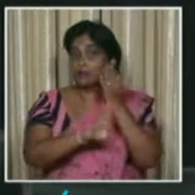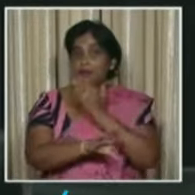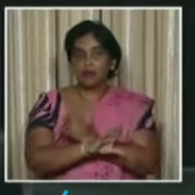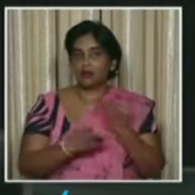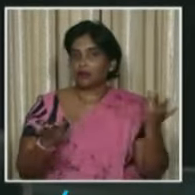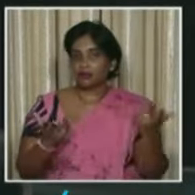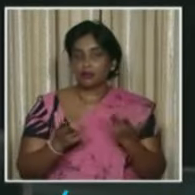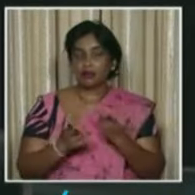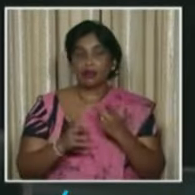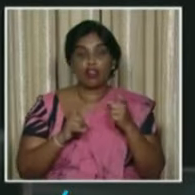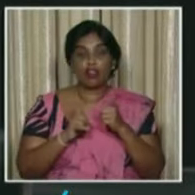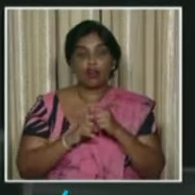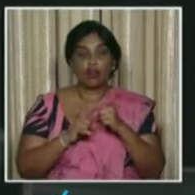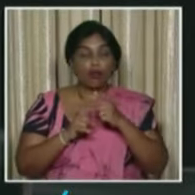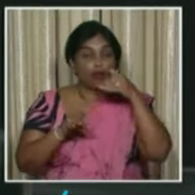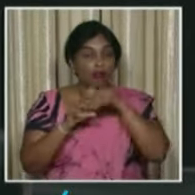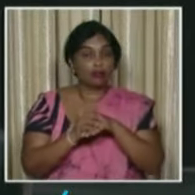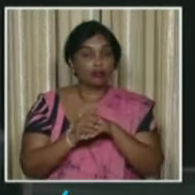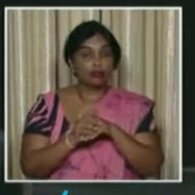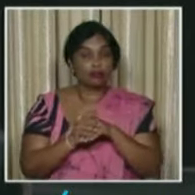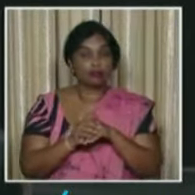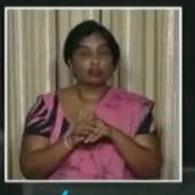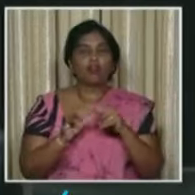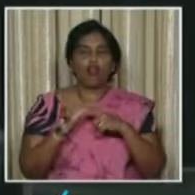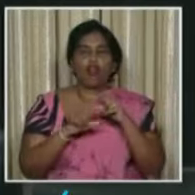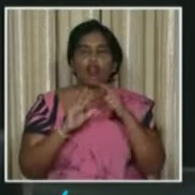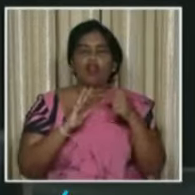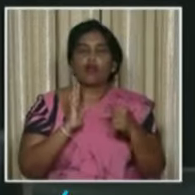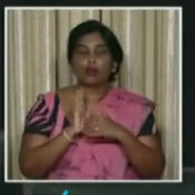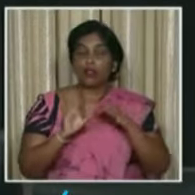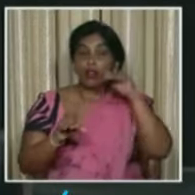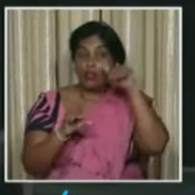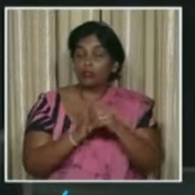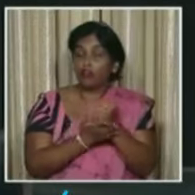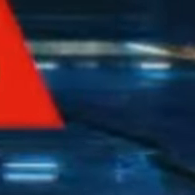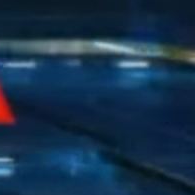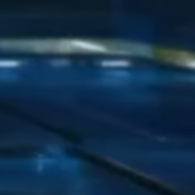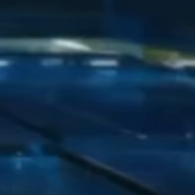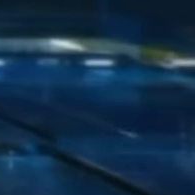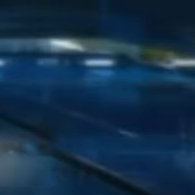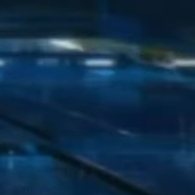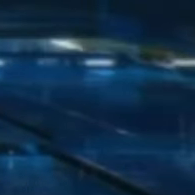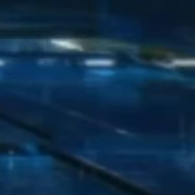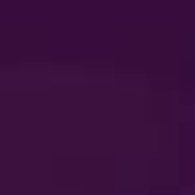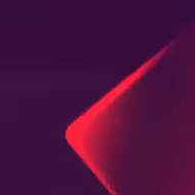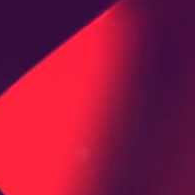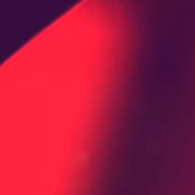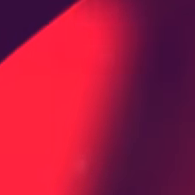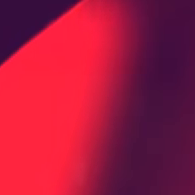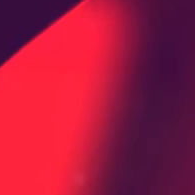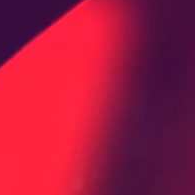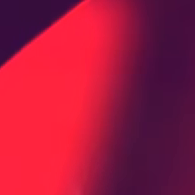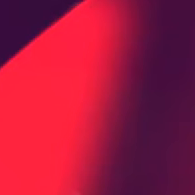නැහැ ෆොරෙන්සික් වෝහාරික විගණනයක් නෙමෙයි කරලා තියෙන විගණනයක්. දැන් වෝහාරික විගණනයක් ඉල්ලයි.